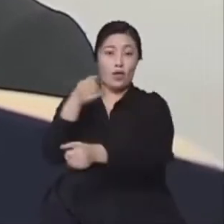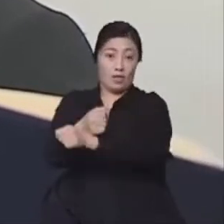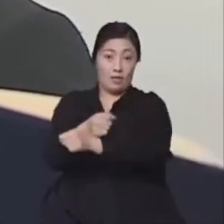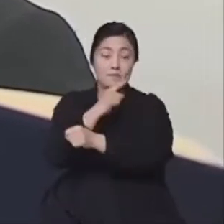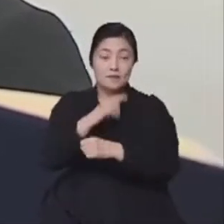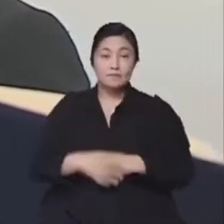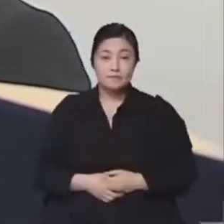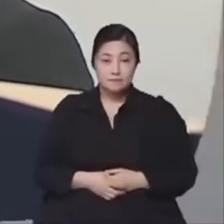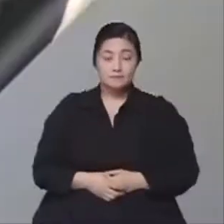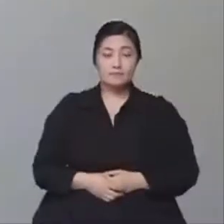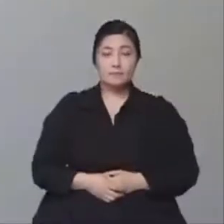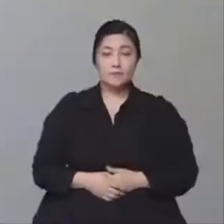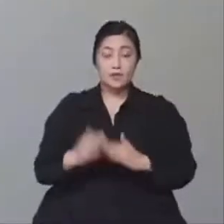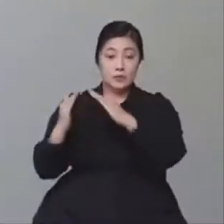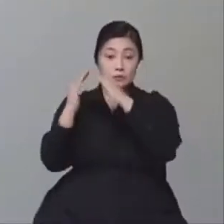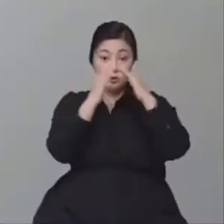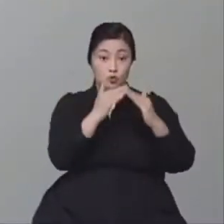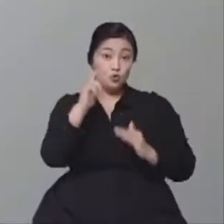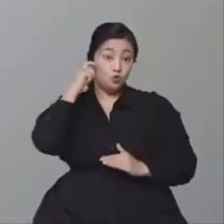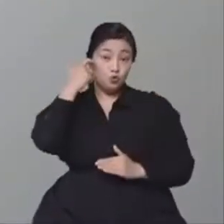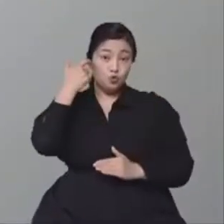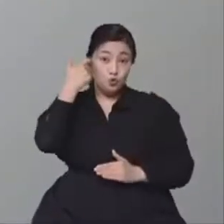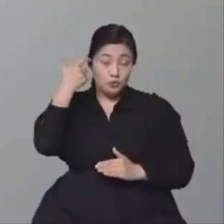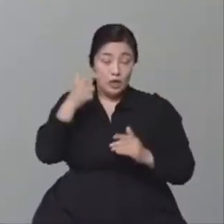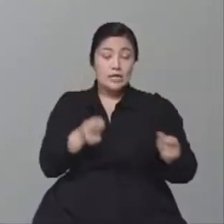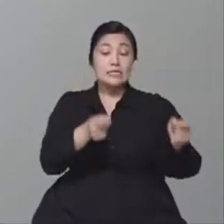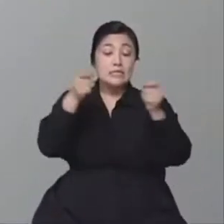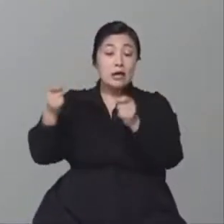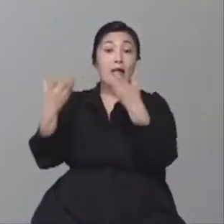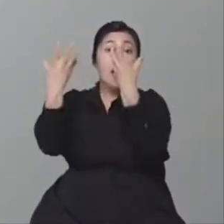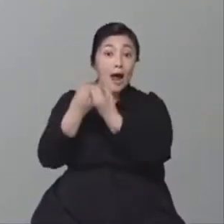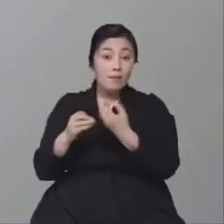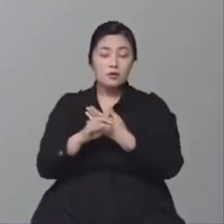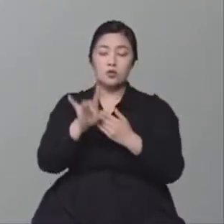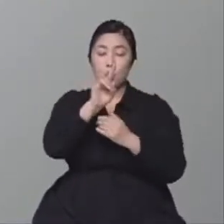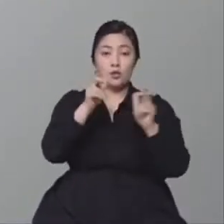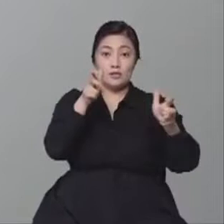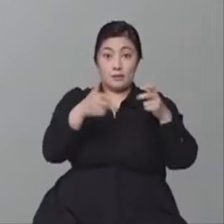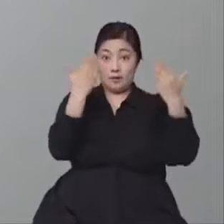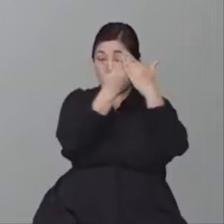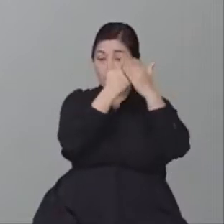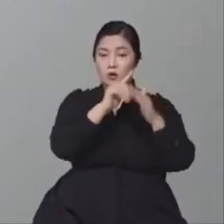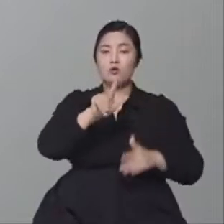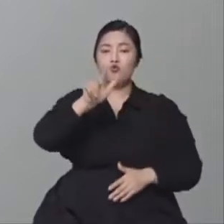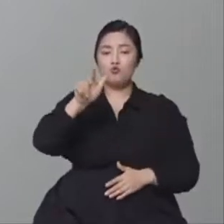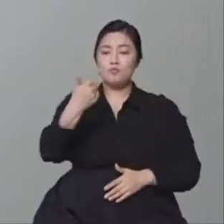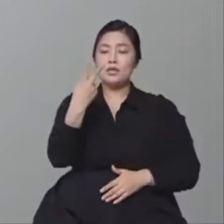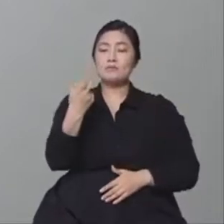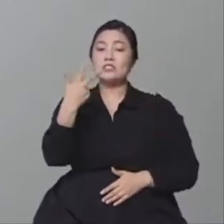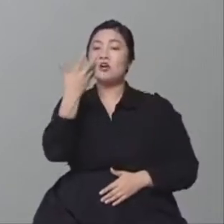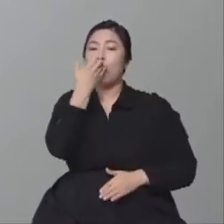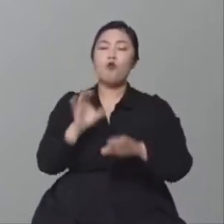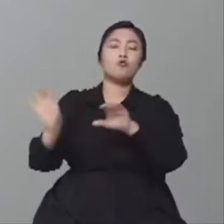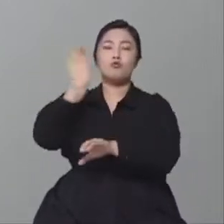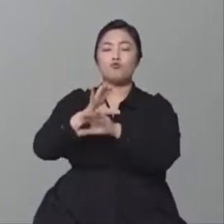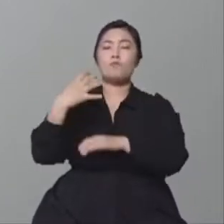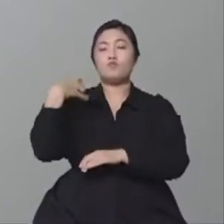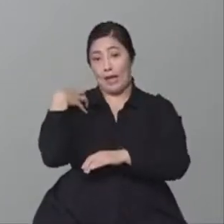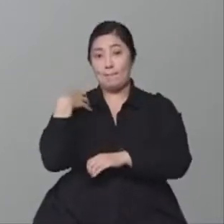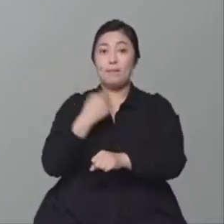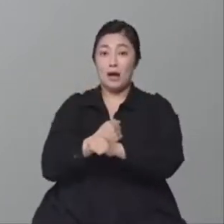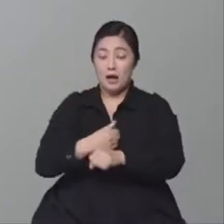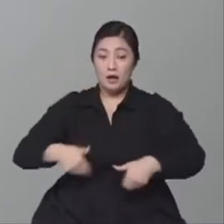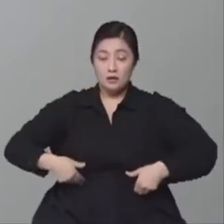했습니다. 입주가 60개월 지연된다고 가정했을 때 현대산업개발은 627억 원을 추가로 부담해야